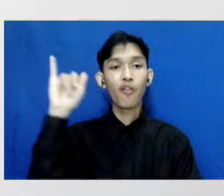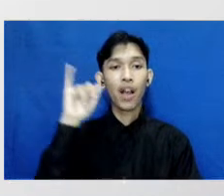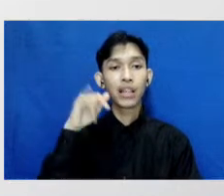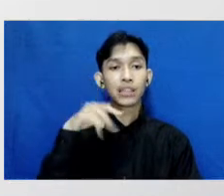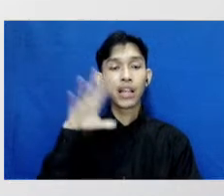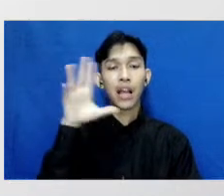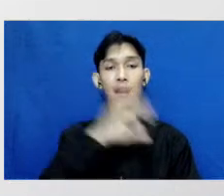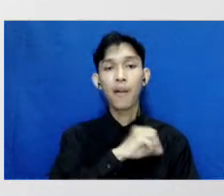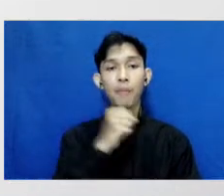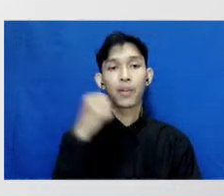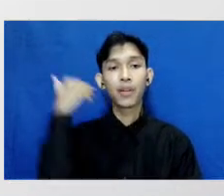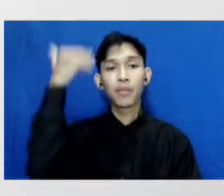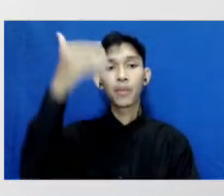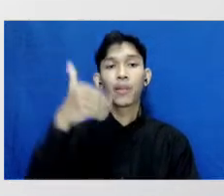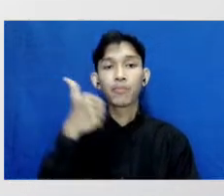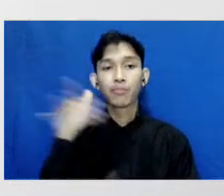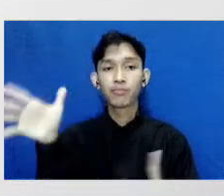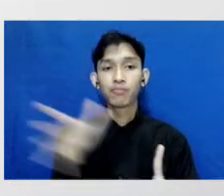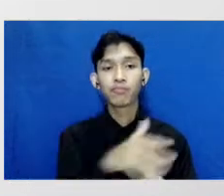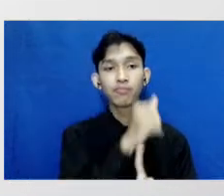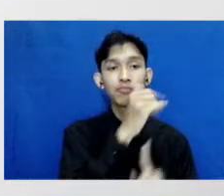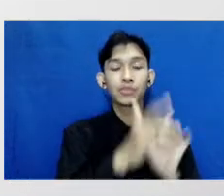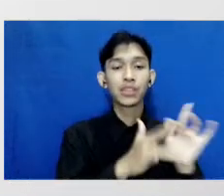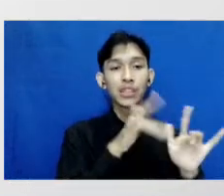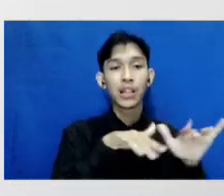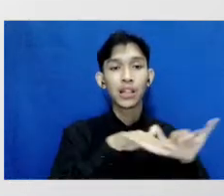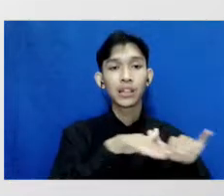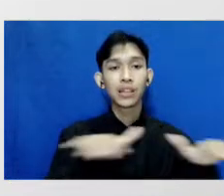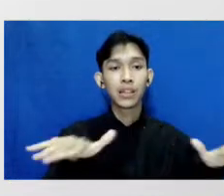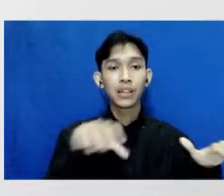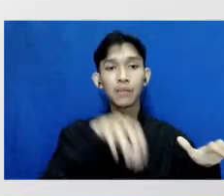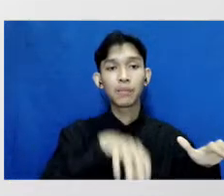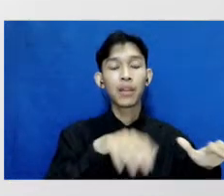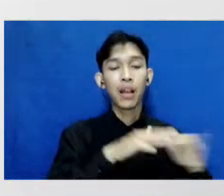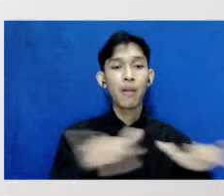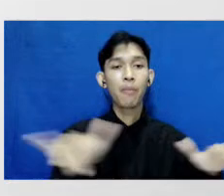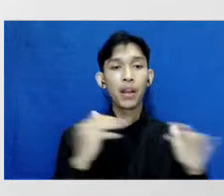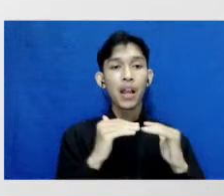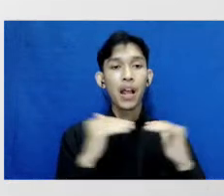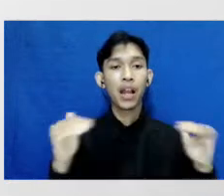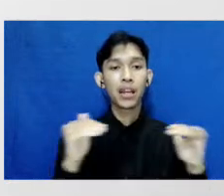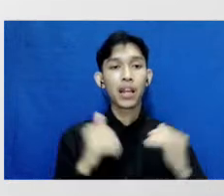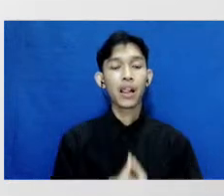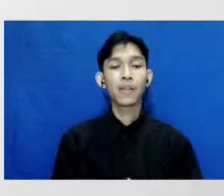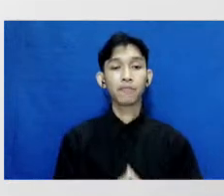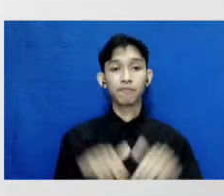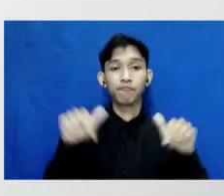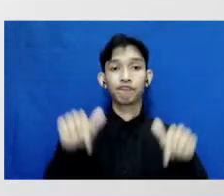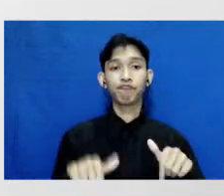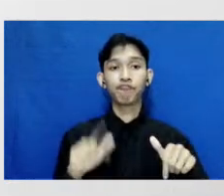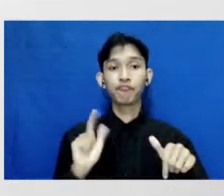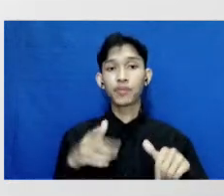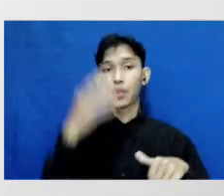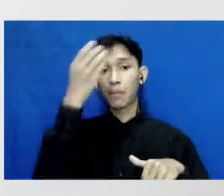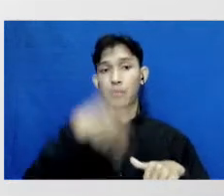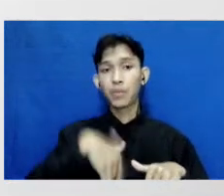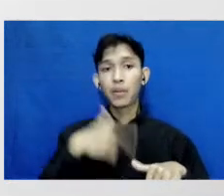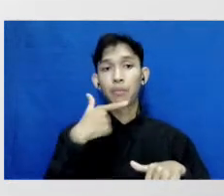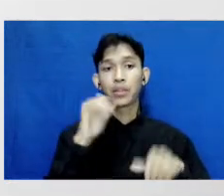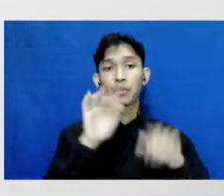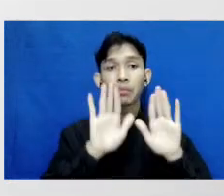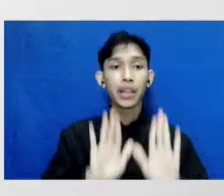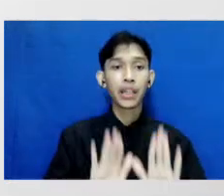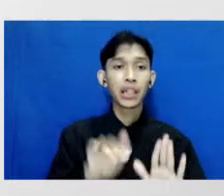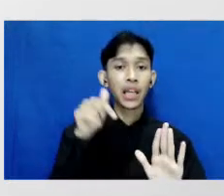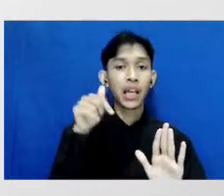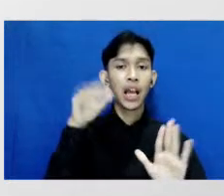berharap ke depan terwujud juga digital space yang adil dan aman, begitu kalau menurut kata Pak Joko. Dan di sini peran penting media